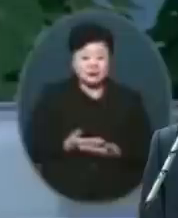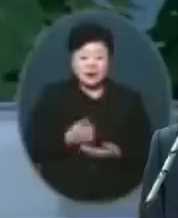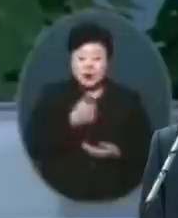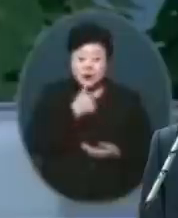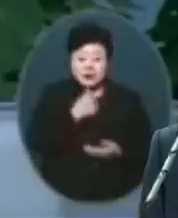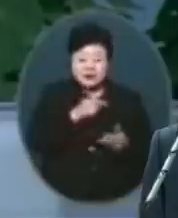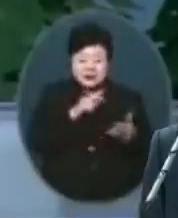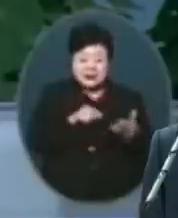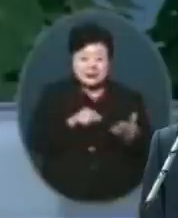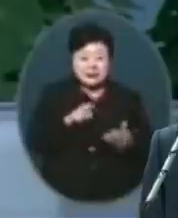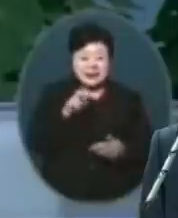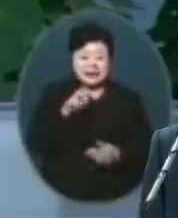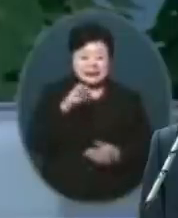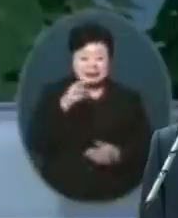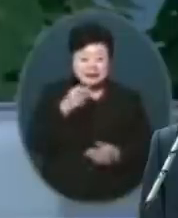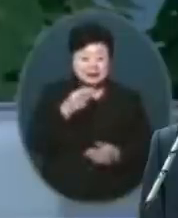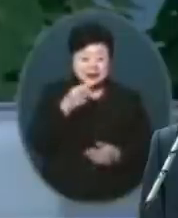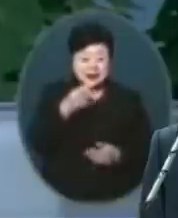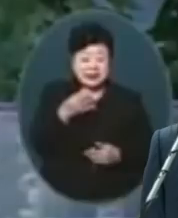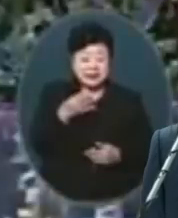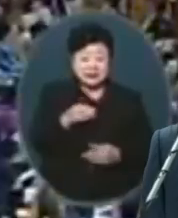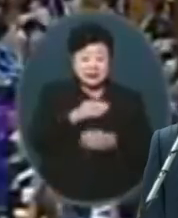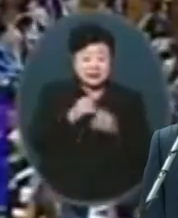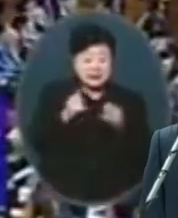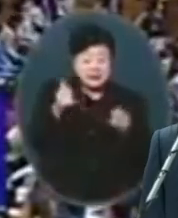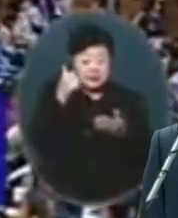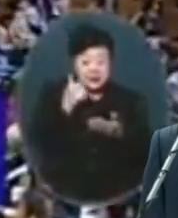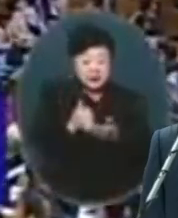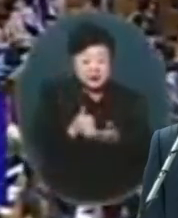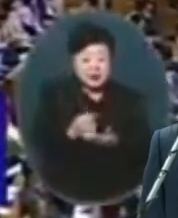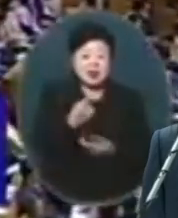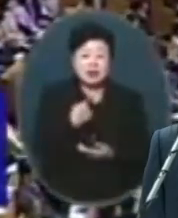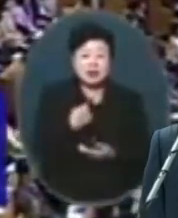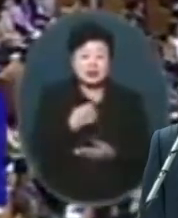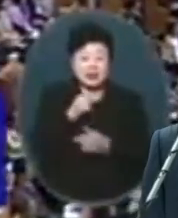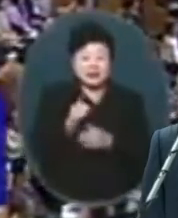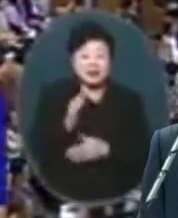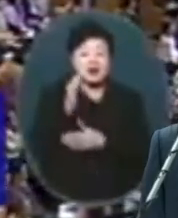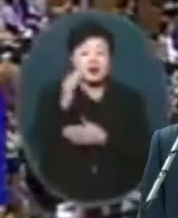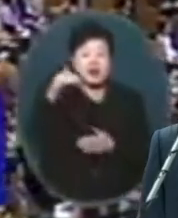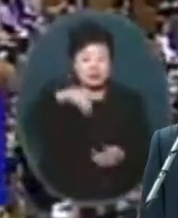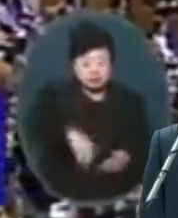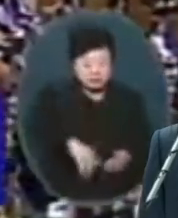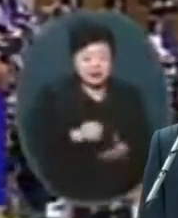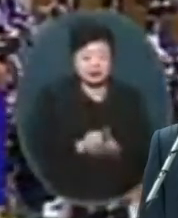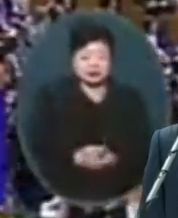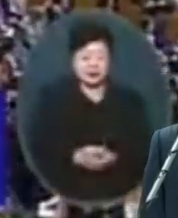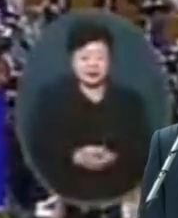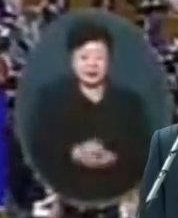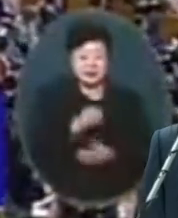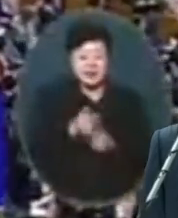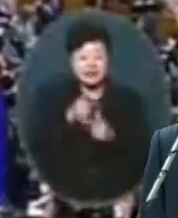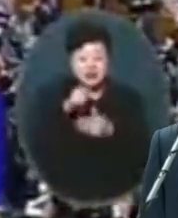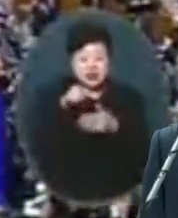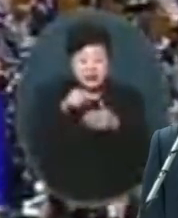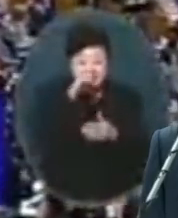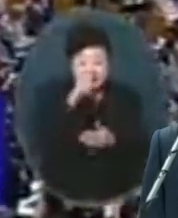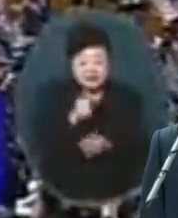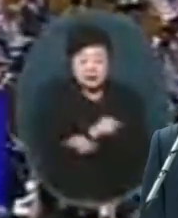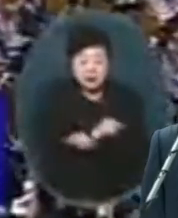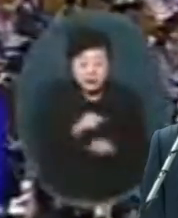로마서 3장 23절로 24절에 모든 사람이 죄를 범하였으며 하나님의 영광에 이르지 못하더니 그리스도 예수 안에